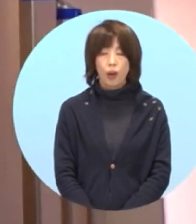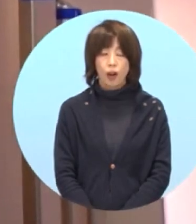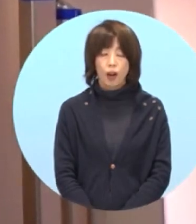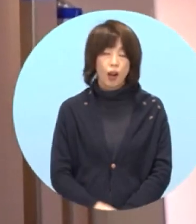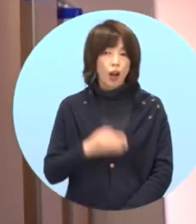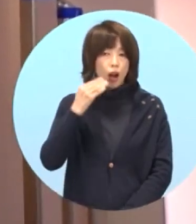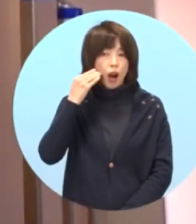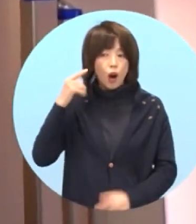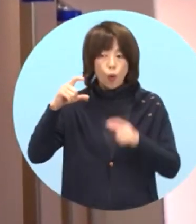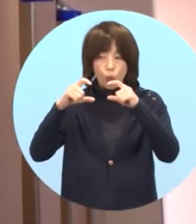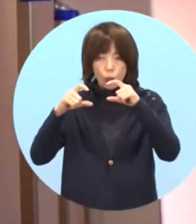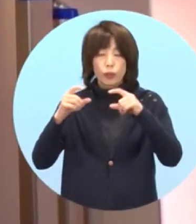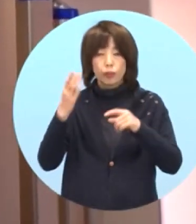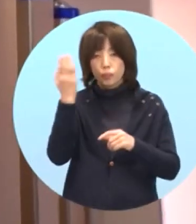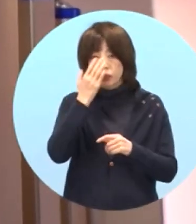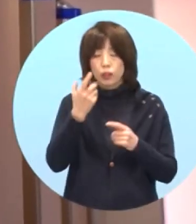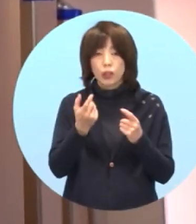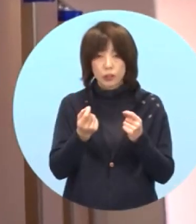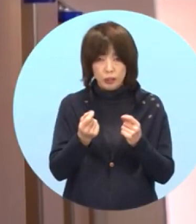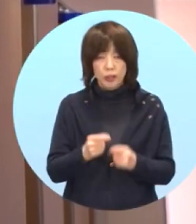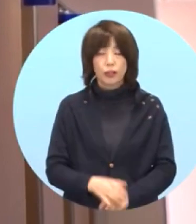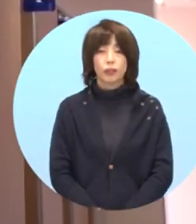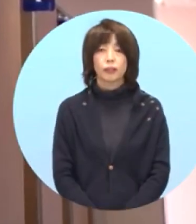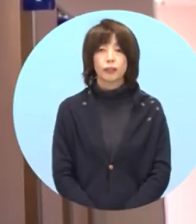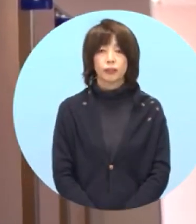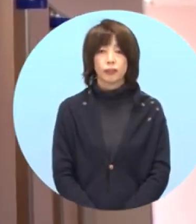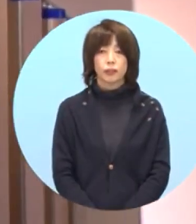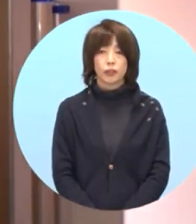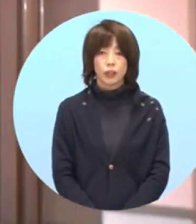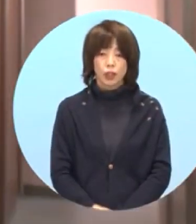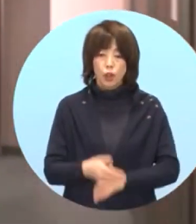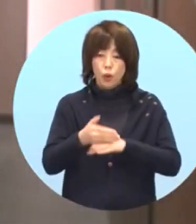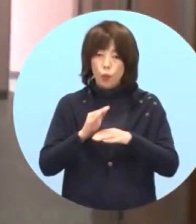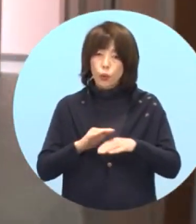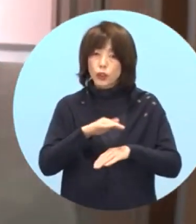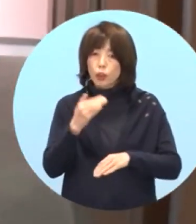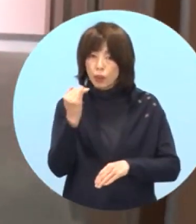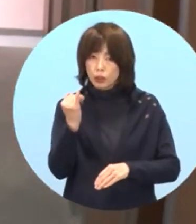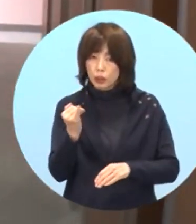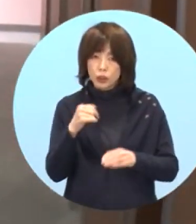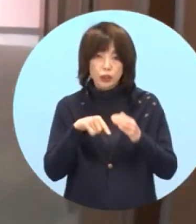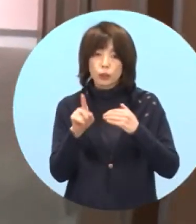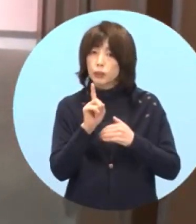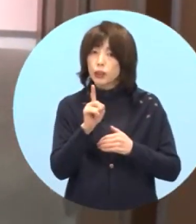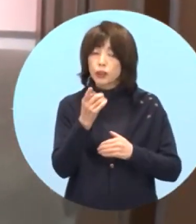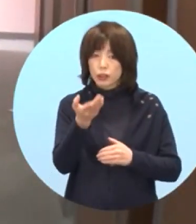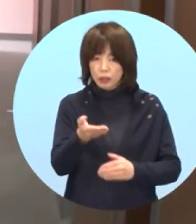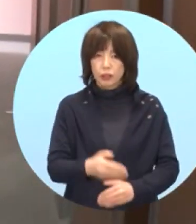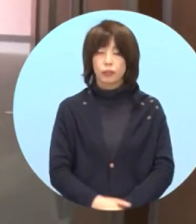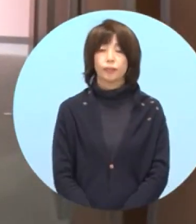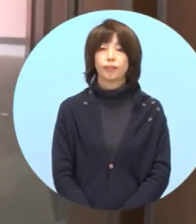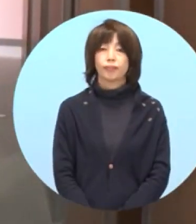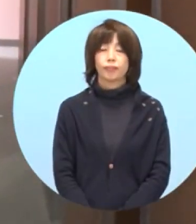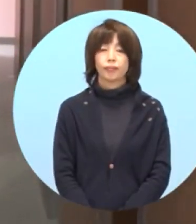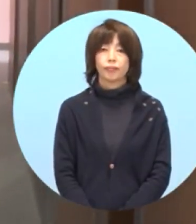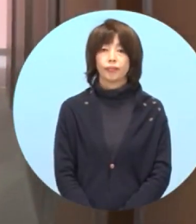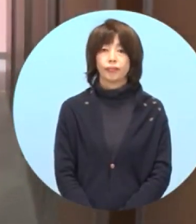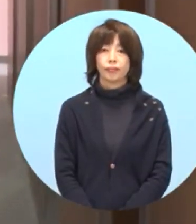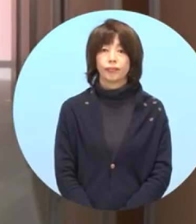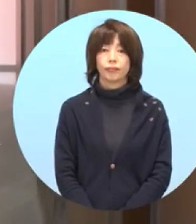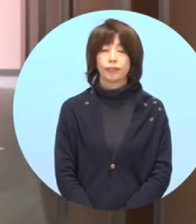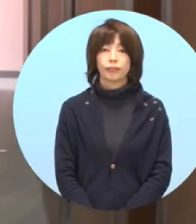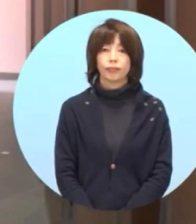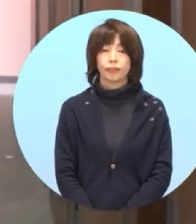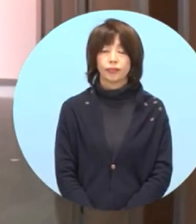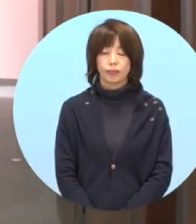ブルーのサインが見えなくなりましたよ。星山さん、これはどういうことですか？ は